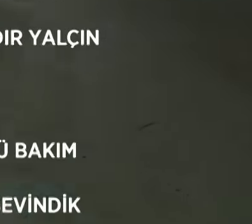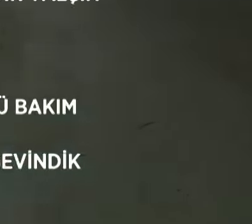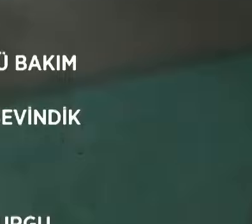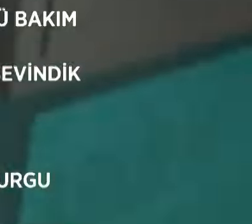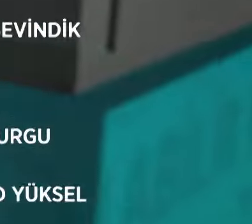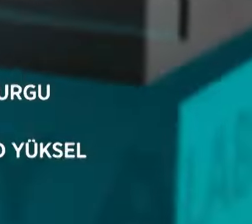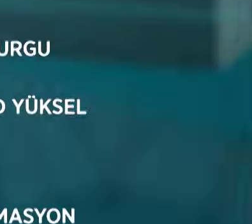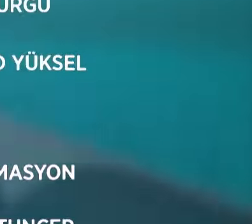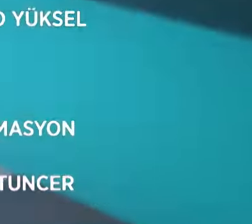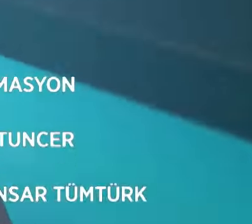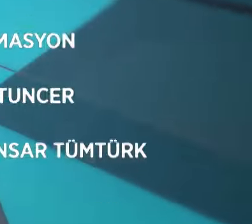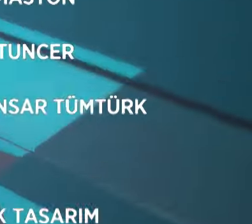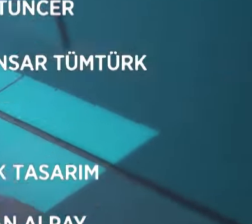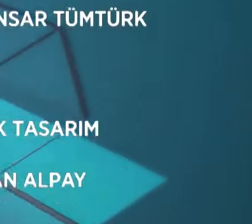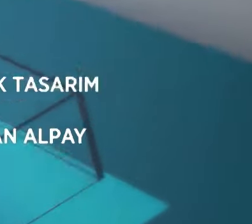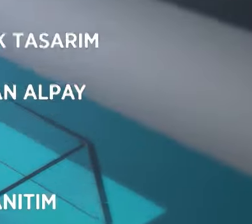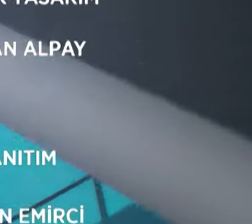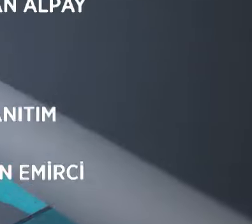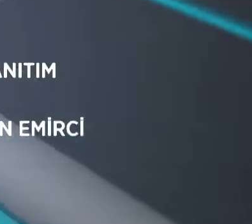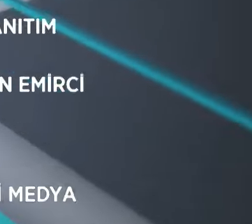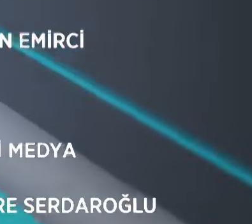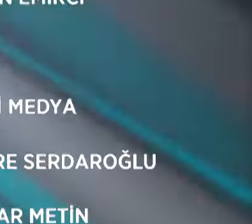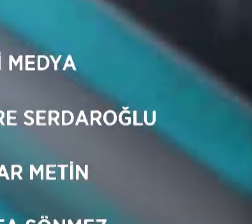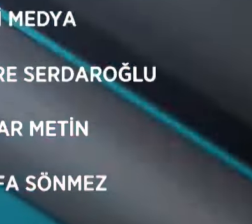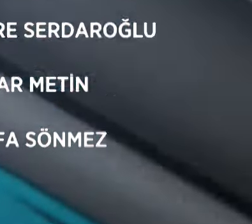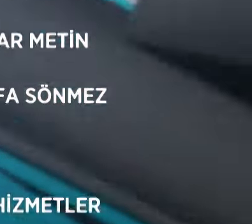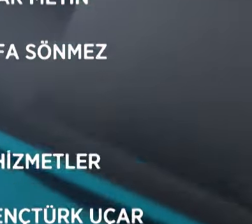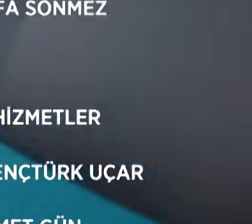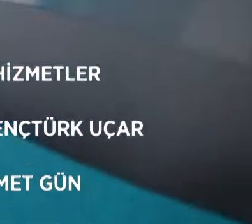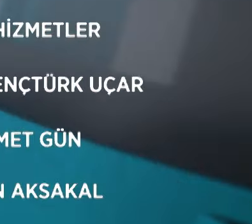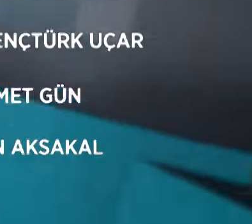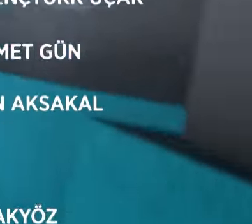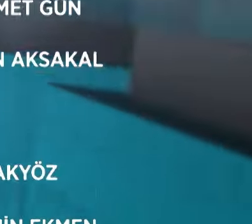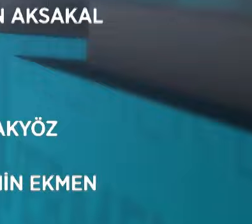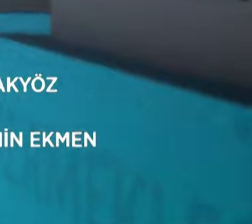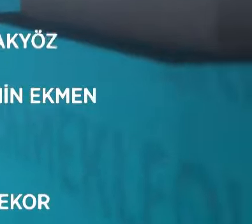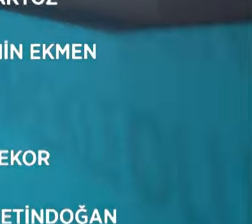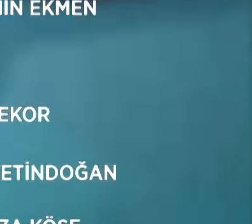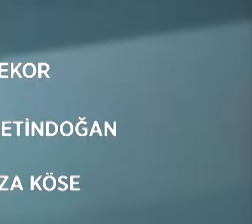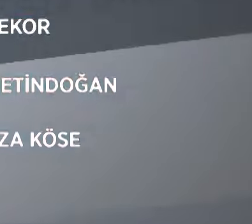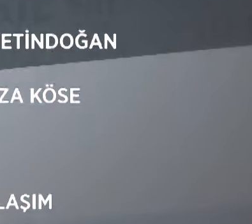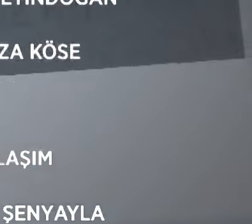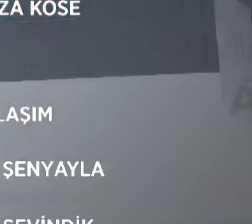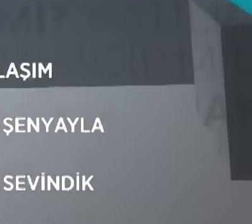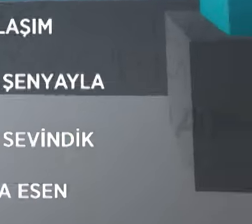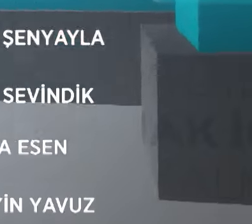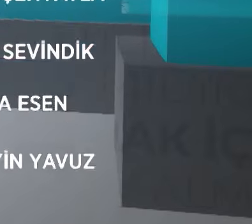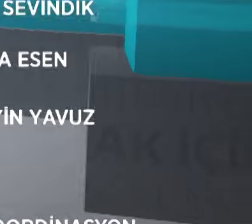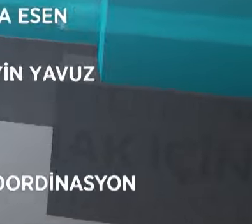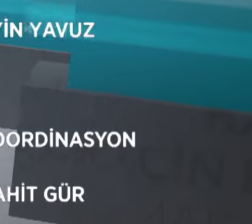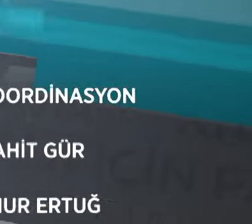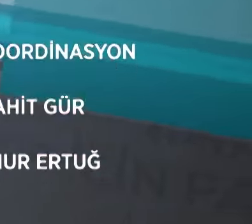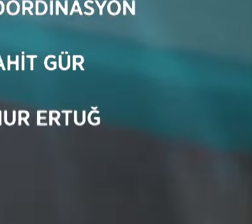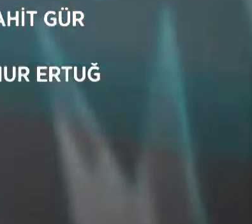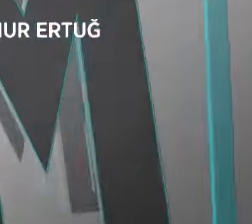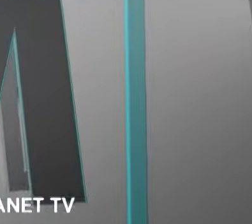farz mıdp midir bir hanfendi zorlama var mı Hangi kişilere kurfi